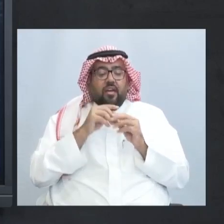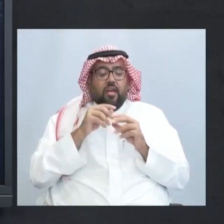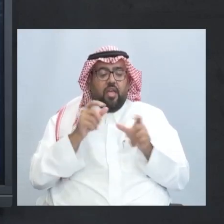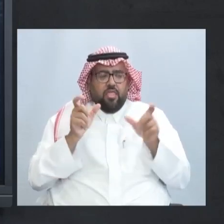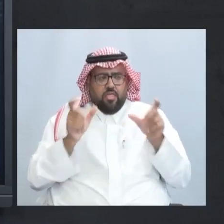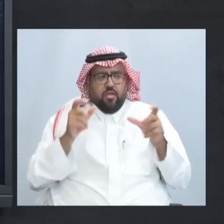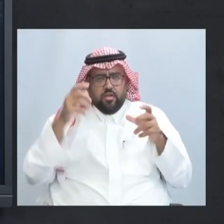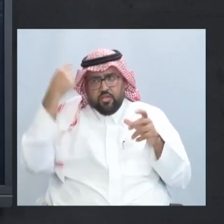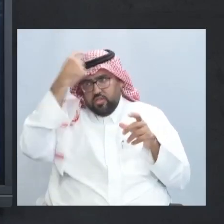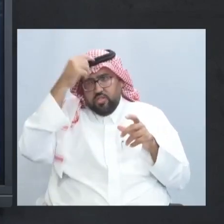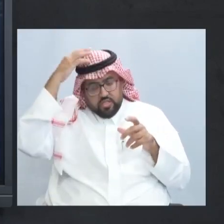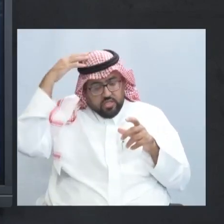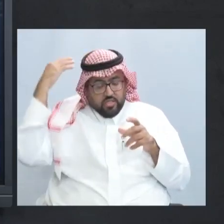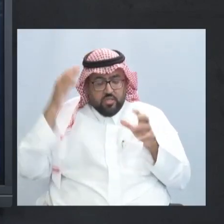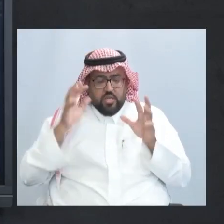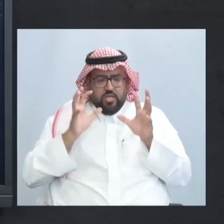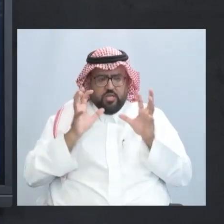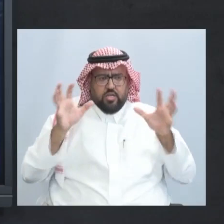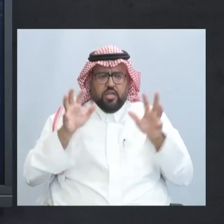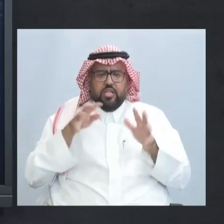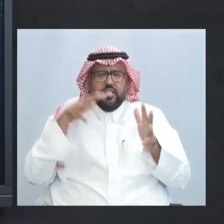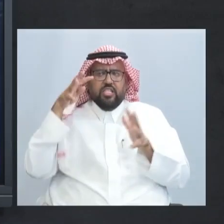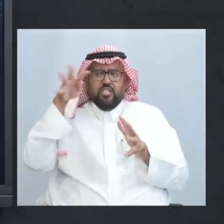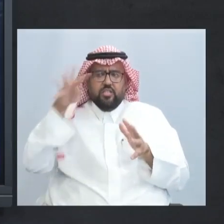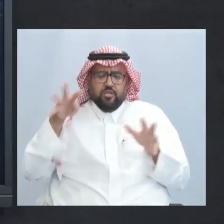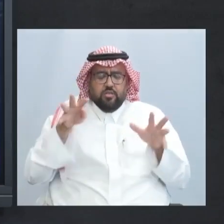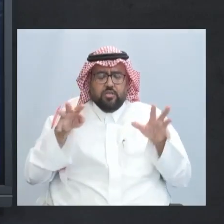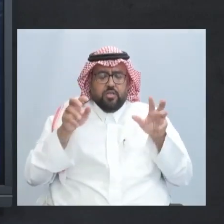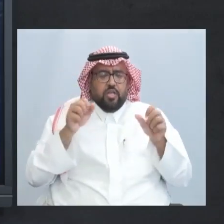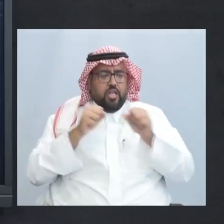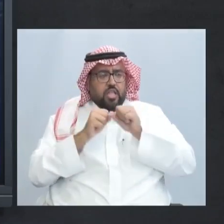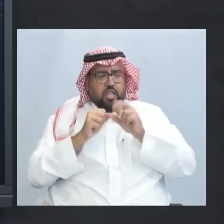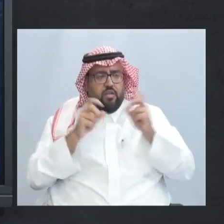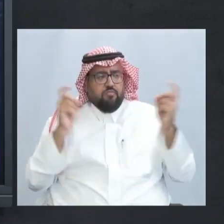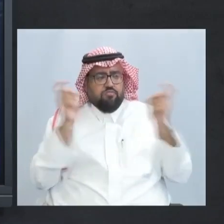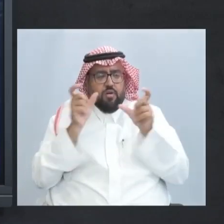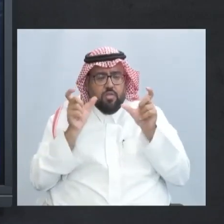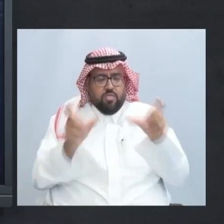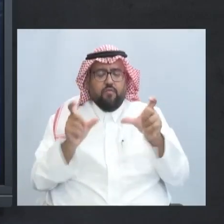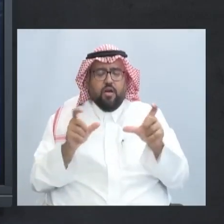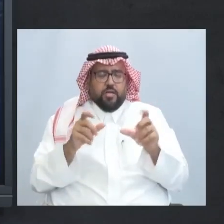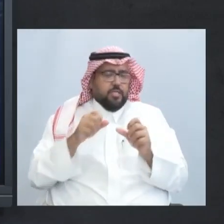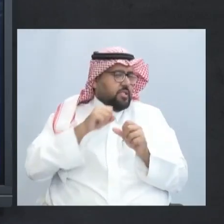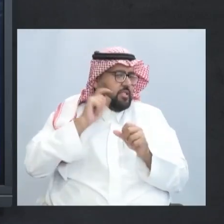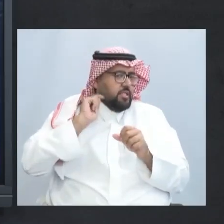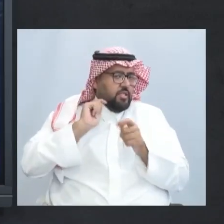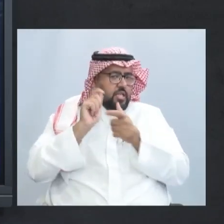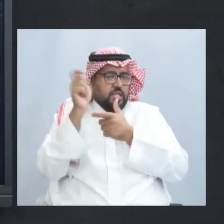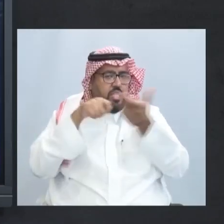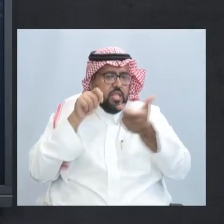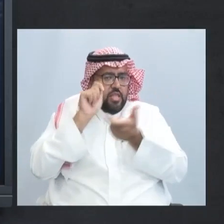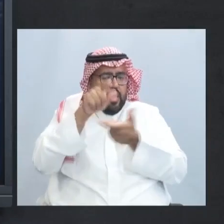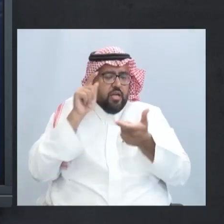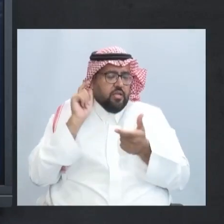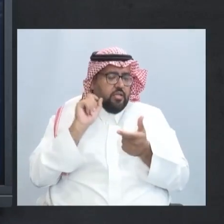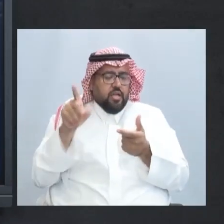الشعر المتحور في حيوان النيص على شكل اشواك يستخدمه في الدفاع عن المفترسات كذلك